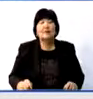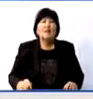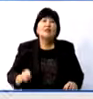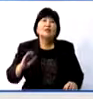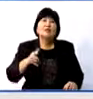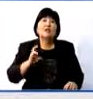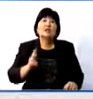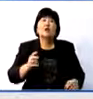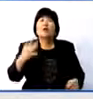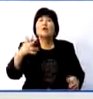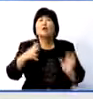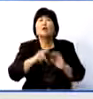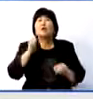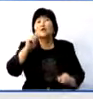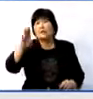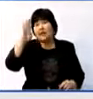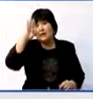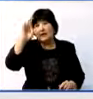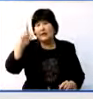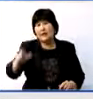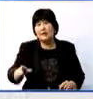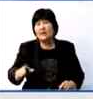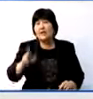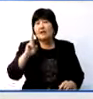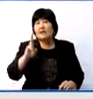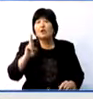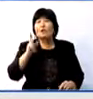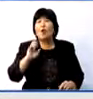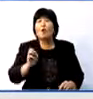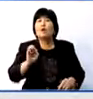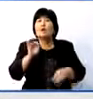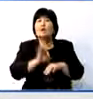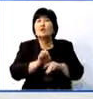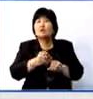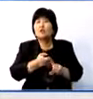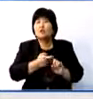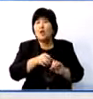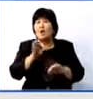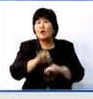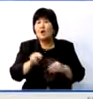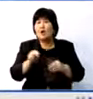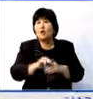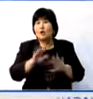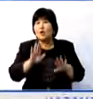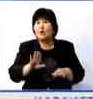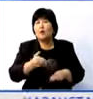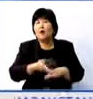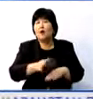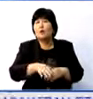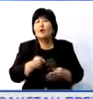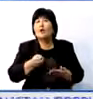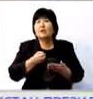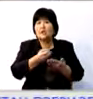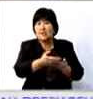Жаңақорған ауданында 58 жастағы ер адам қырым конго қанды безгегін жұқтырды. Науқас емдеу орнына ауыр халде